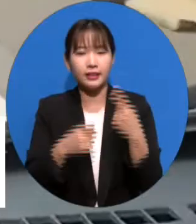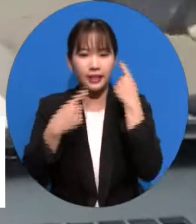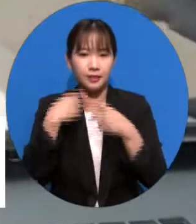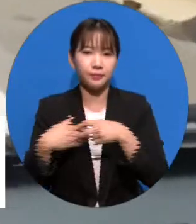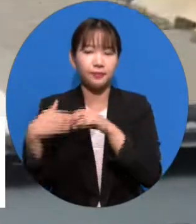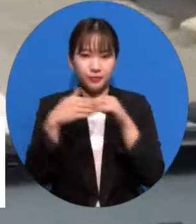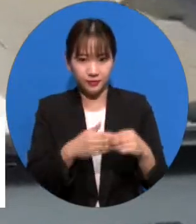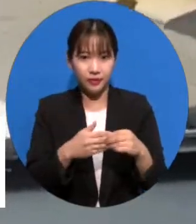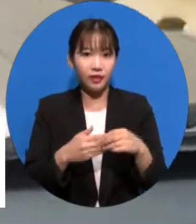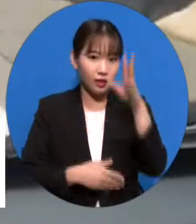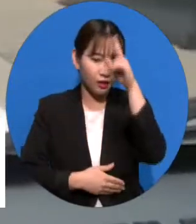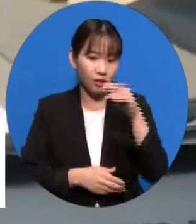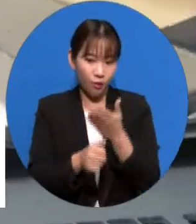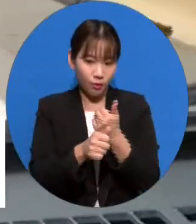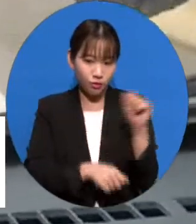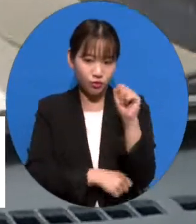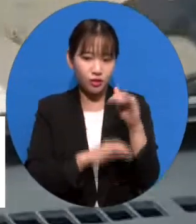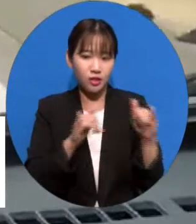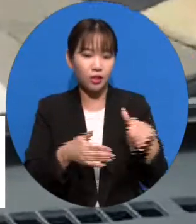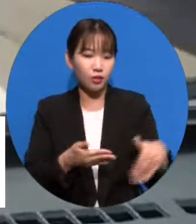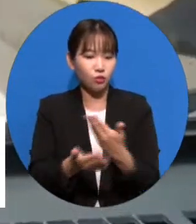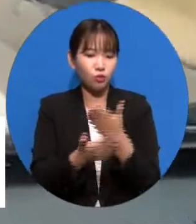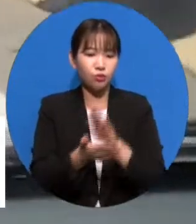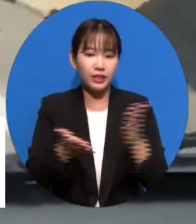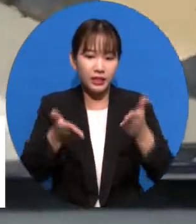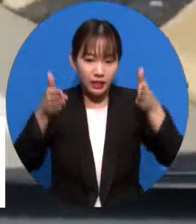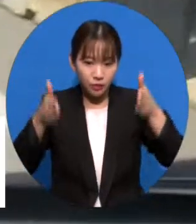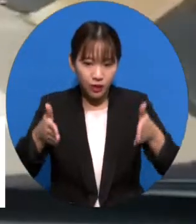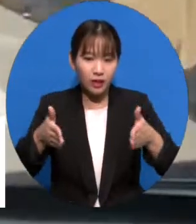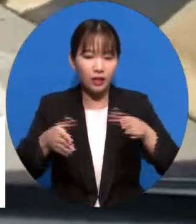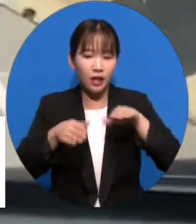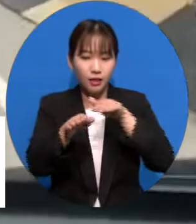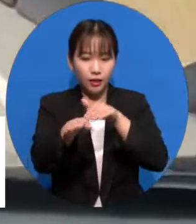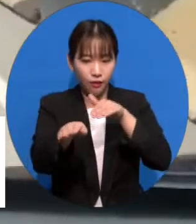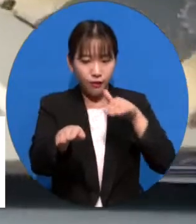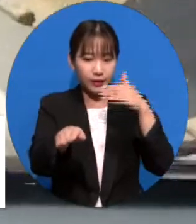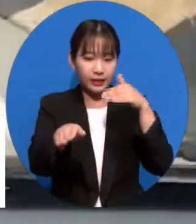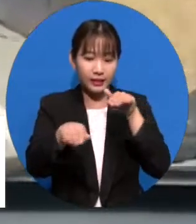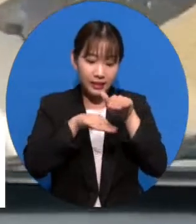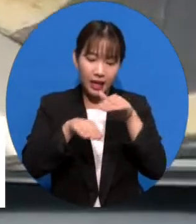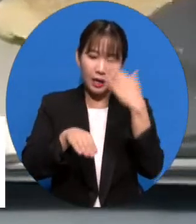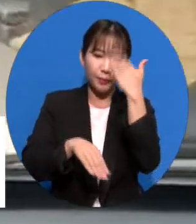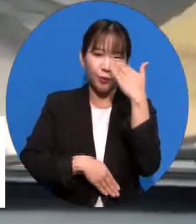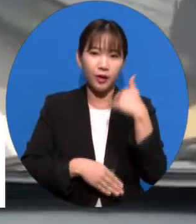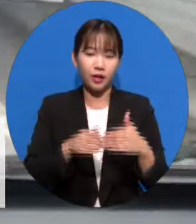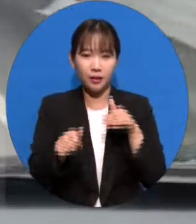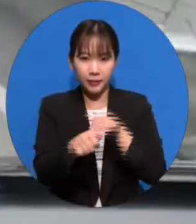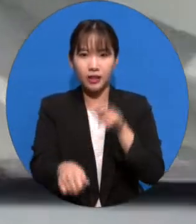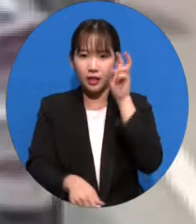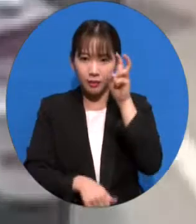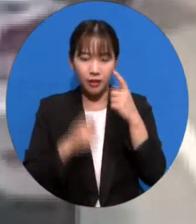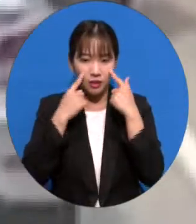경찰은 화물차 운전자가 도로 보수공사 구간에서 정체된 차량을 보지 못해 사고가 난 것으로 보고 정확한